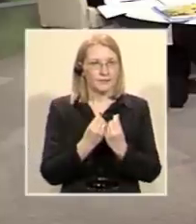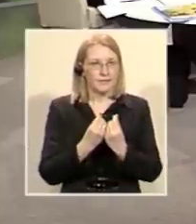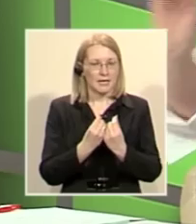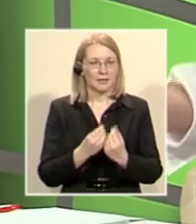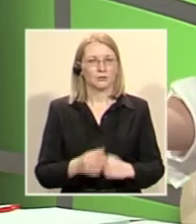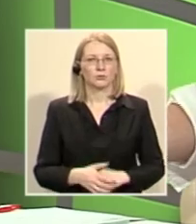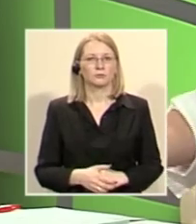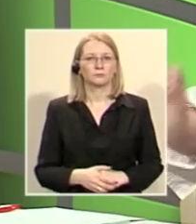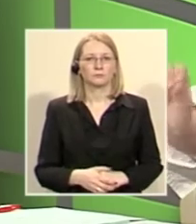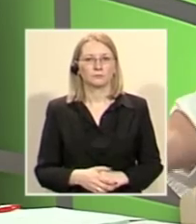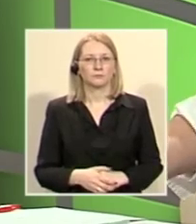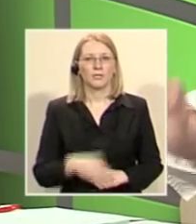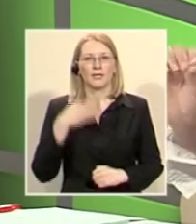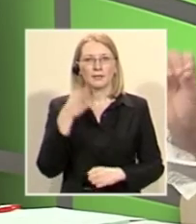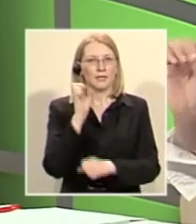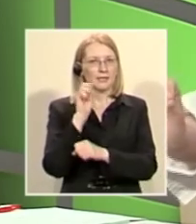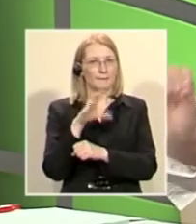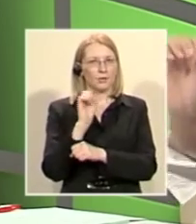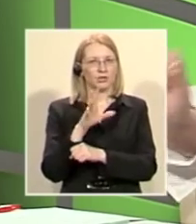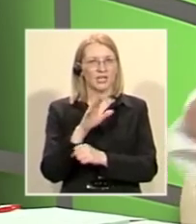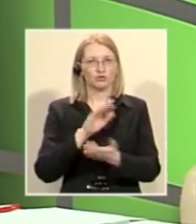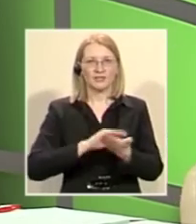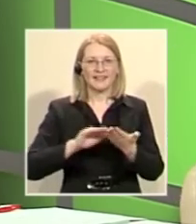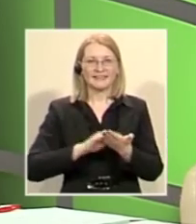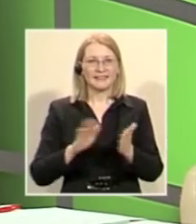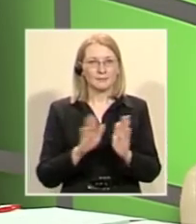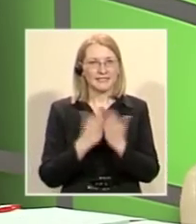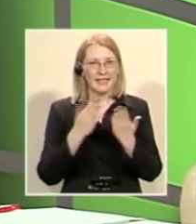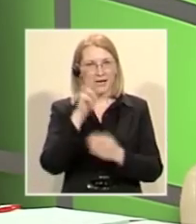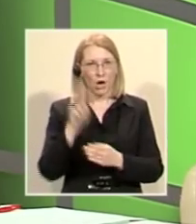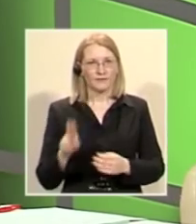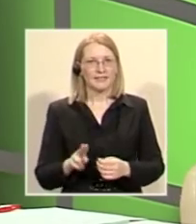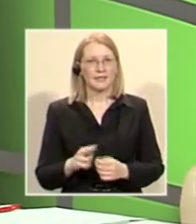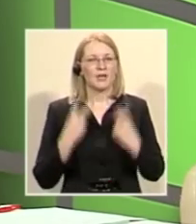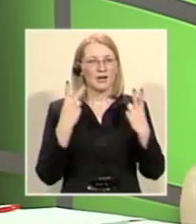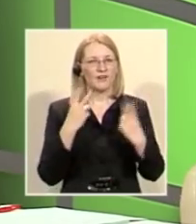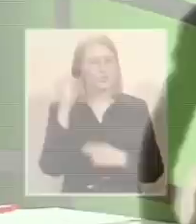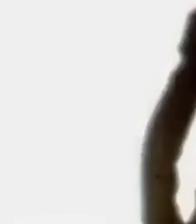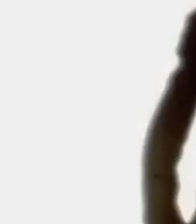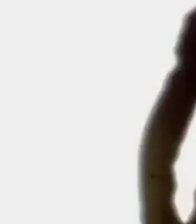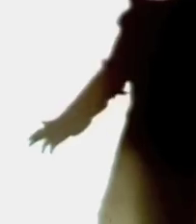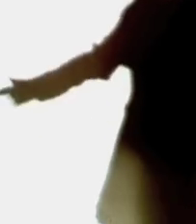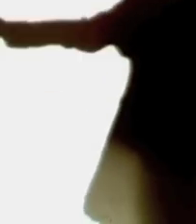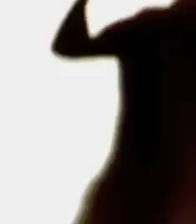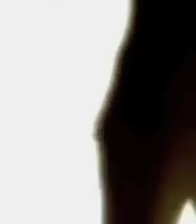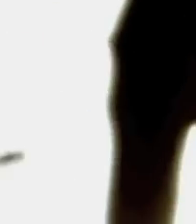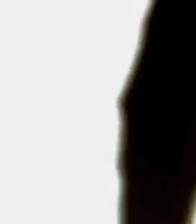toga. Idemo na reportažu o taktilnim slikovnicama. To je isto jako bitno da čujemo.